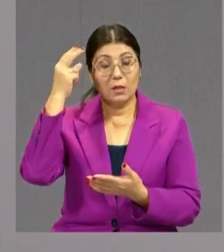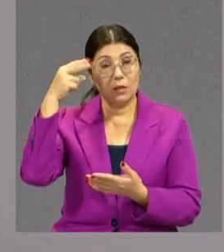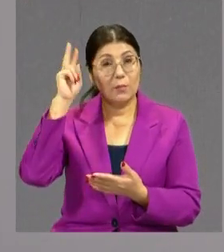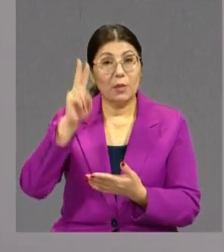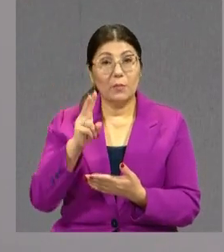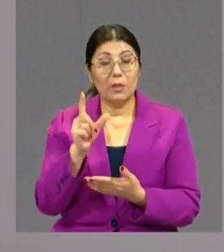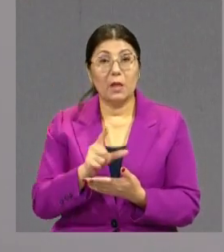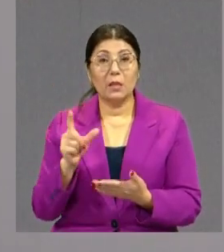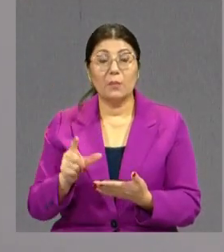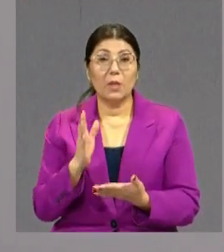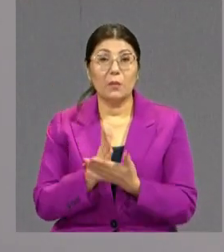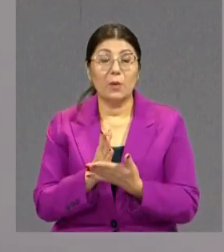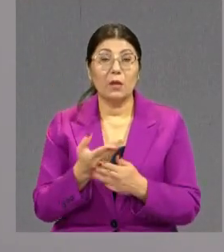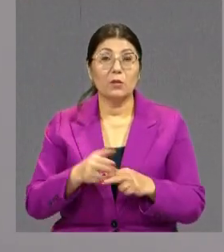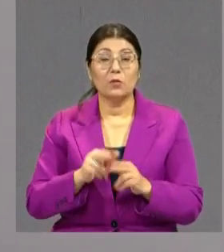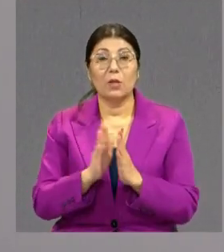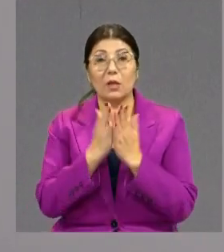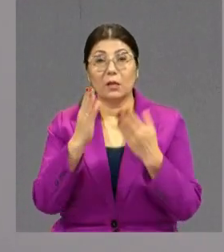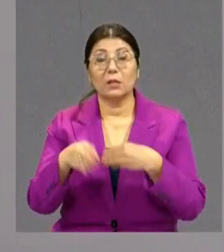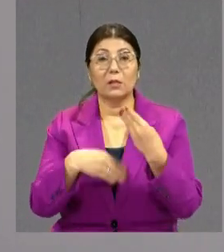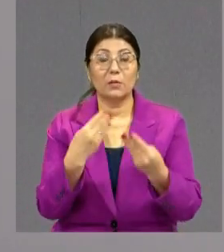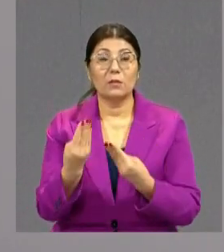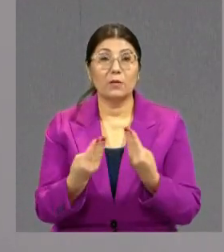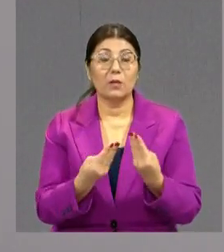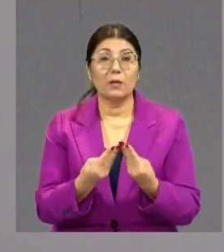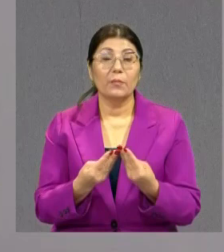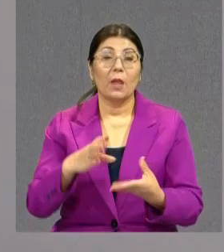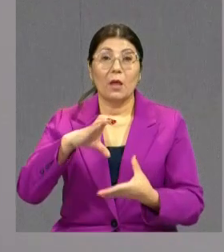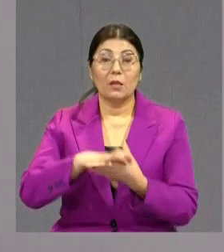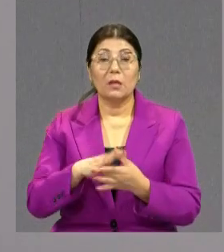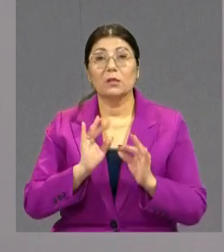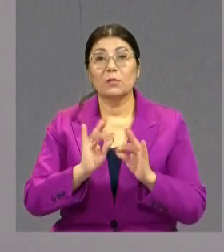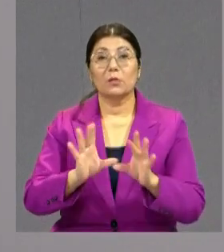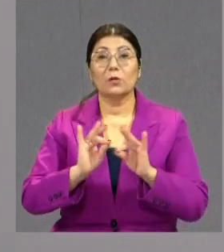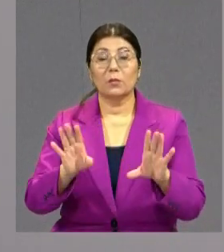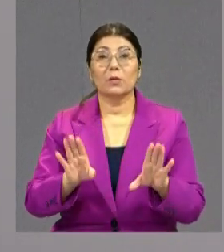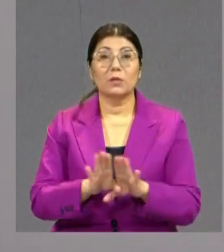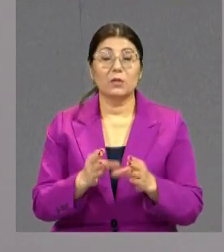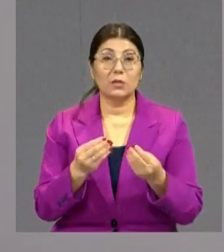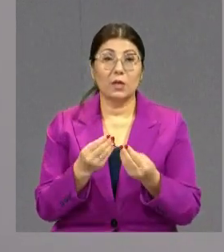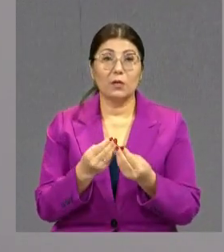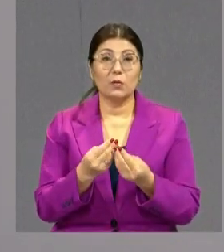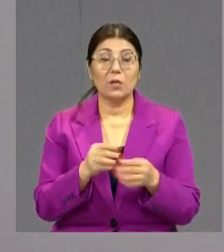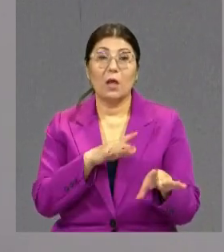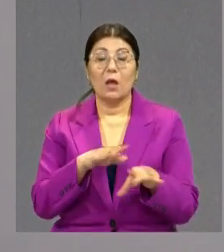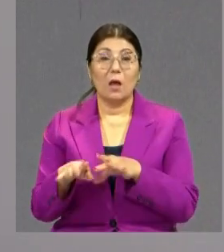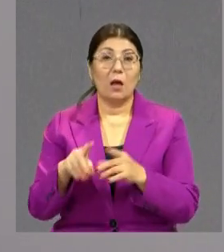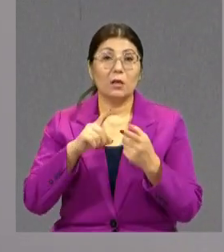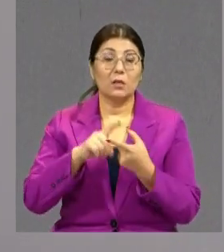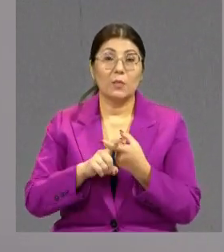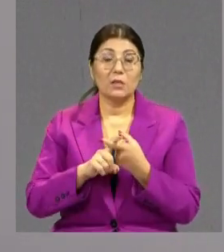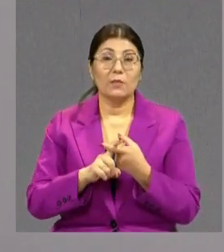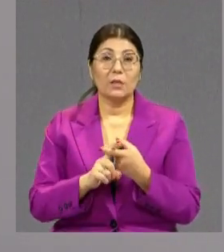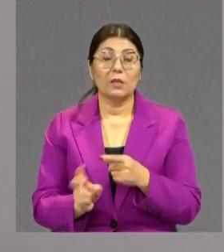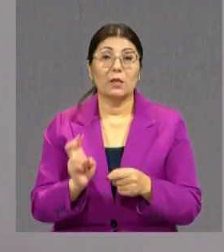буклеттер таратып, осы орталық туралы айтамыз. Содан кейін осы бір байқайтынымыз, осы акция кезінде орталыққа келіп